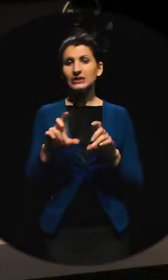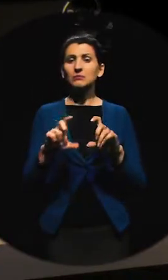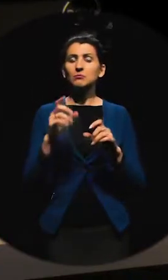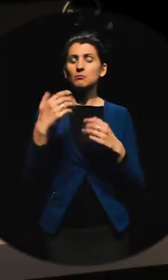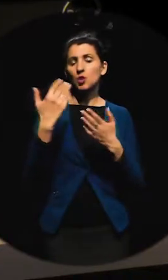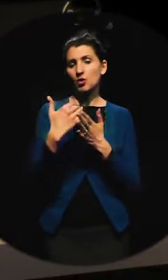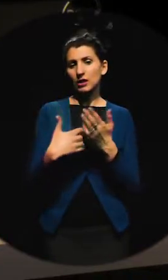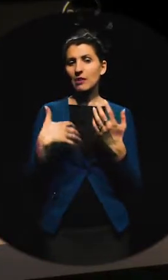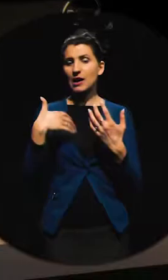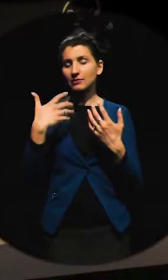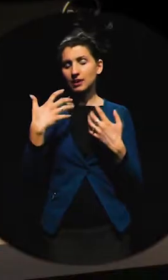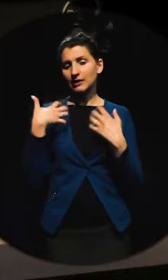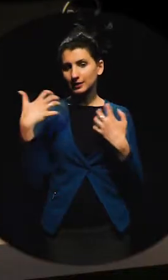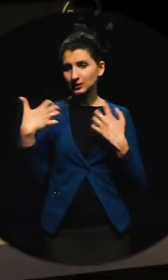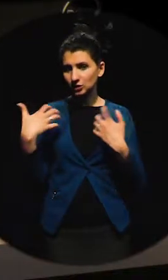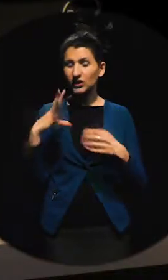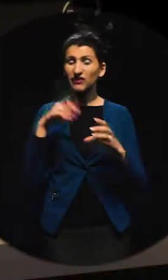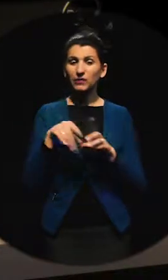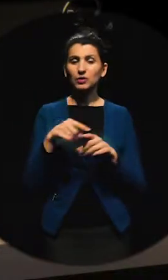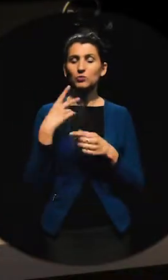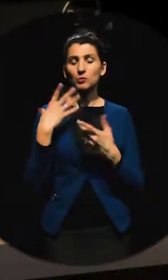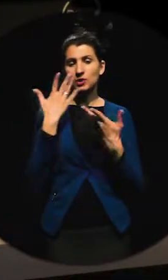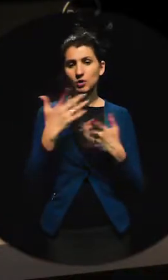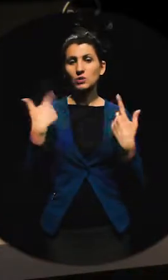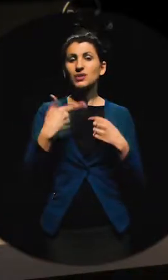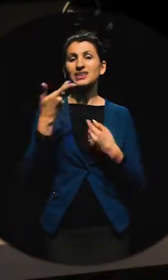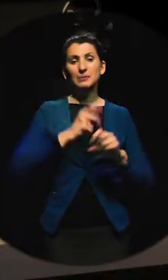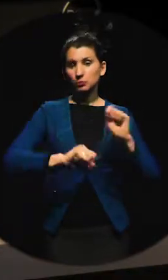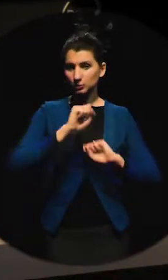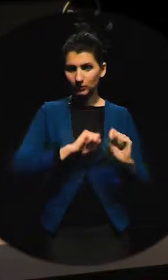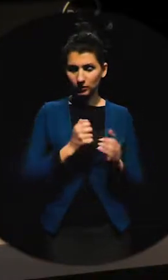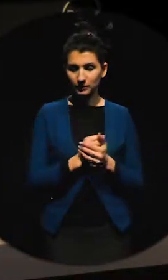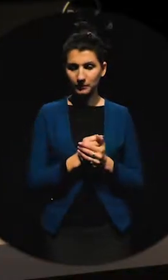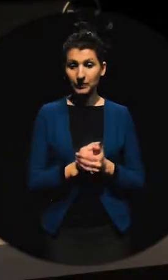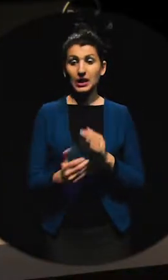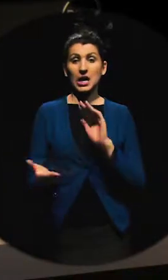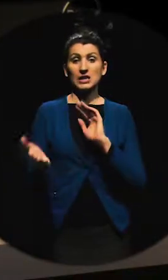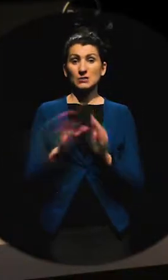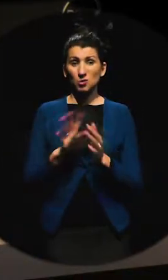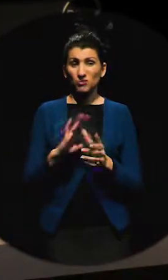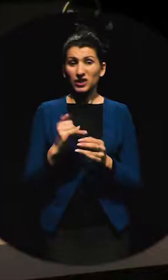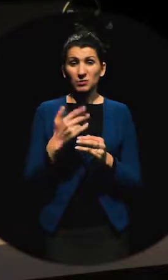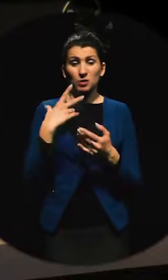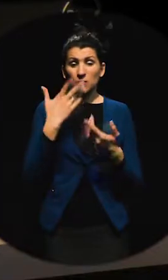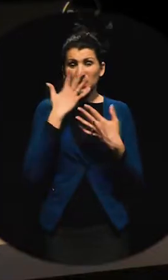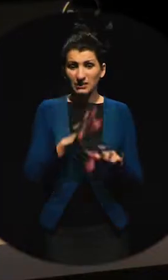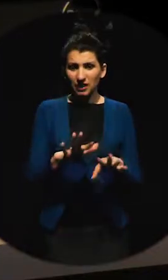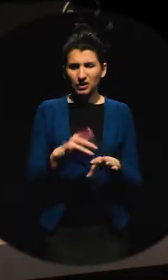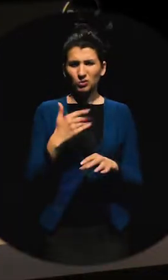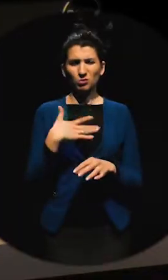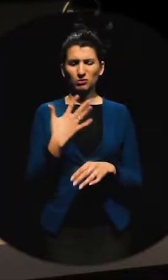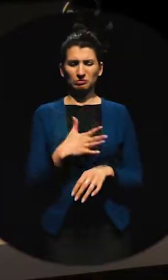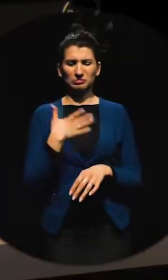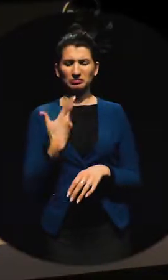artystyczny, w ramach którego pokazywane były też osoby z niepełnosprawnościami. I właśnie to, w jaki sposób były pokazywane, budziło bardzo